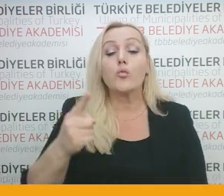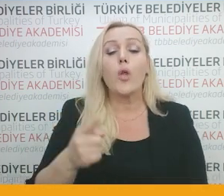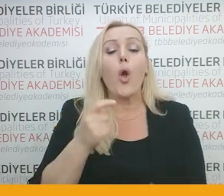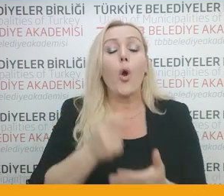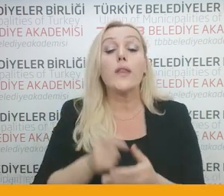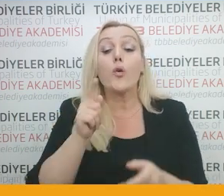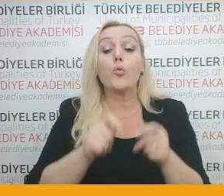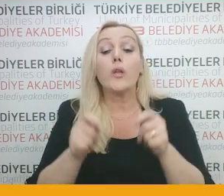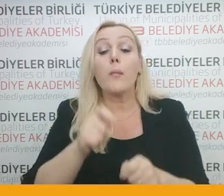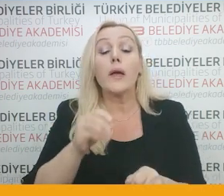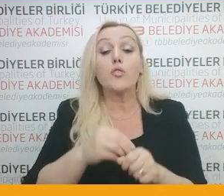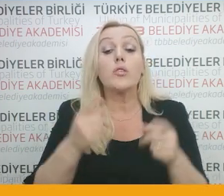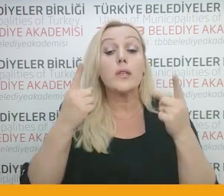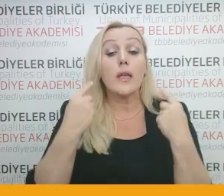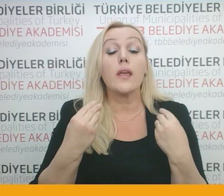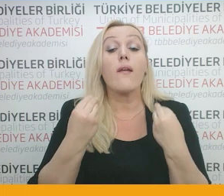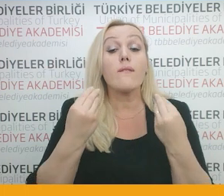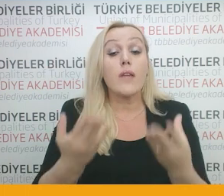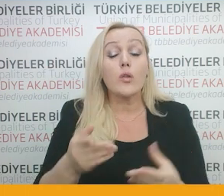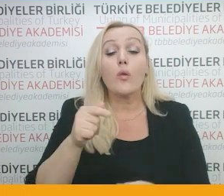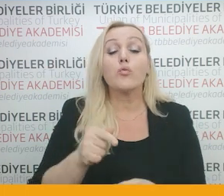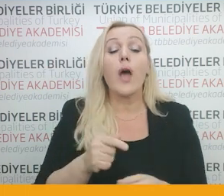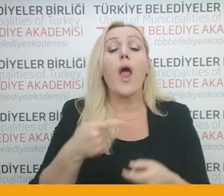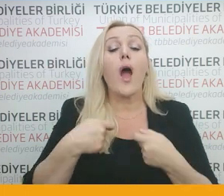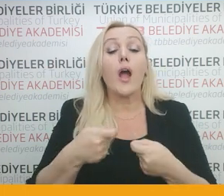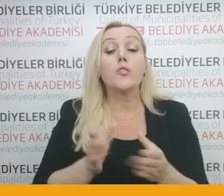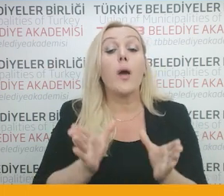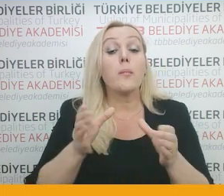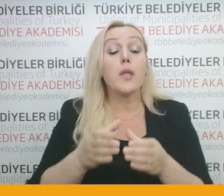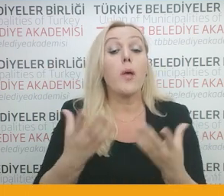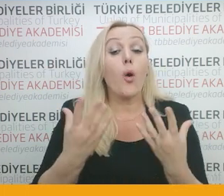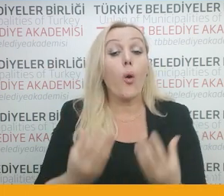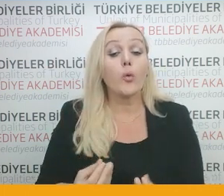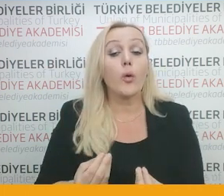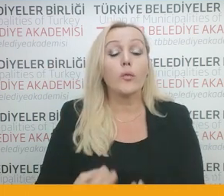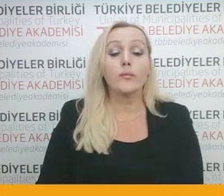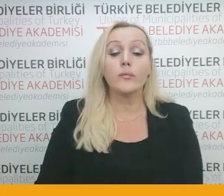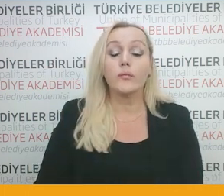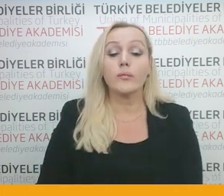için yetki veriyorsa bunlar artık birer harcama birimi haline geliyor.